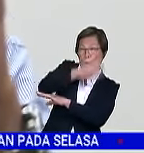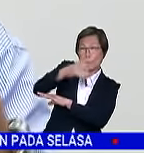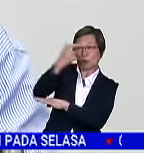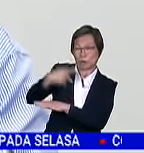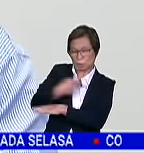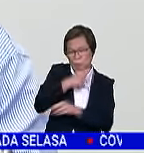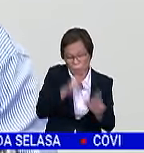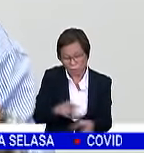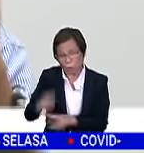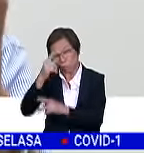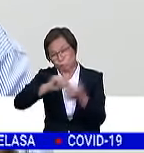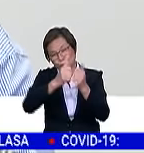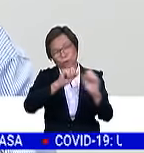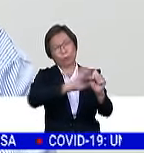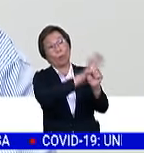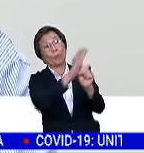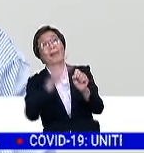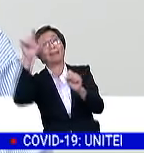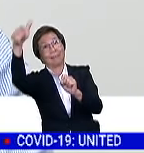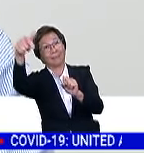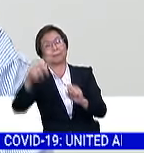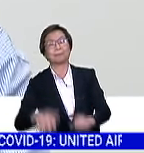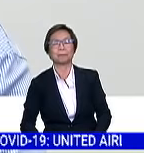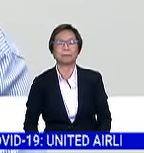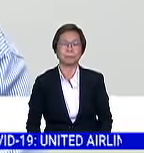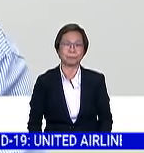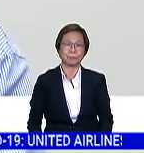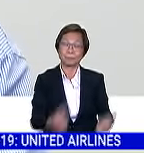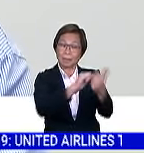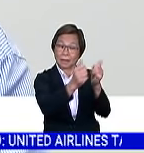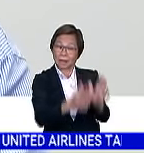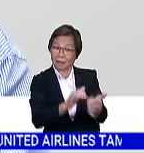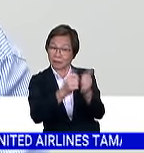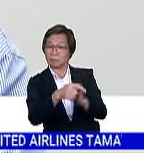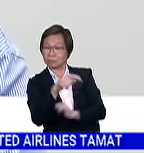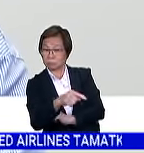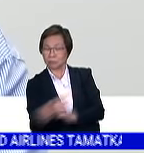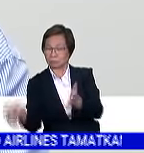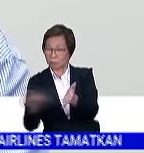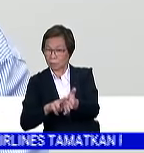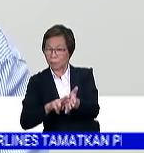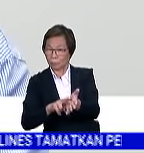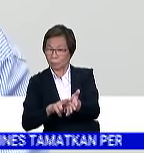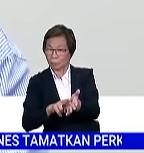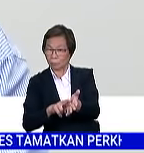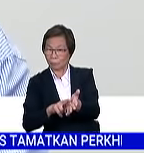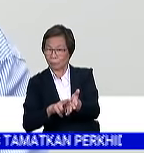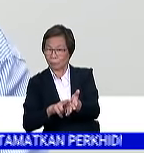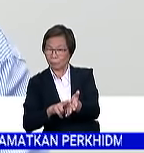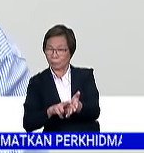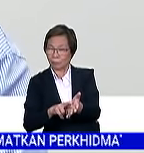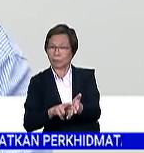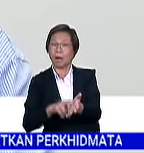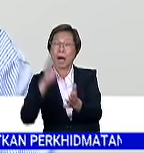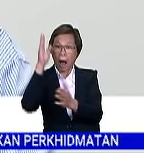merancang untuk Sukan Commonwealth yang akan datang. Maka atlet-atlet yang telah kita daftarkan dalam way about itu